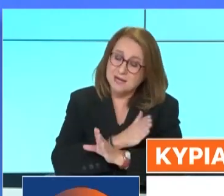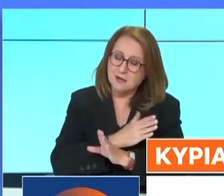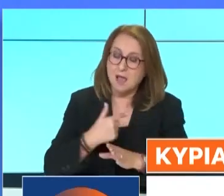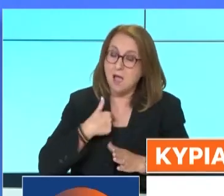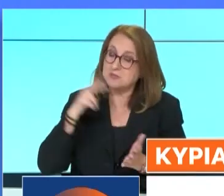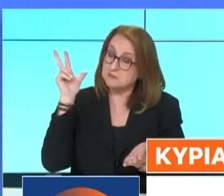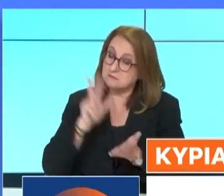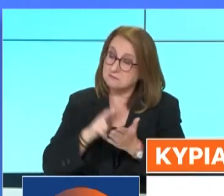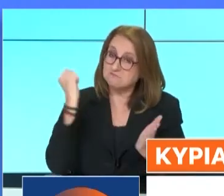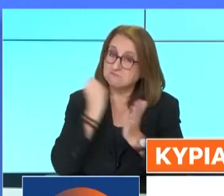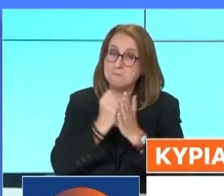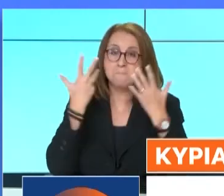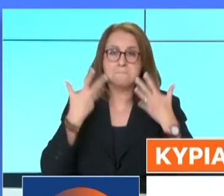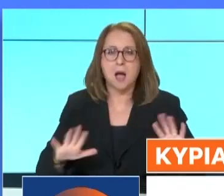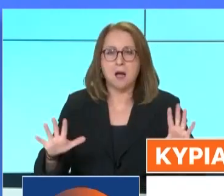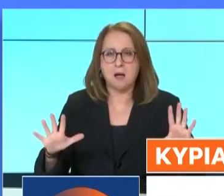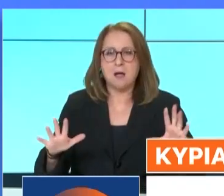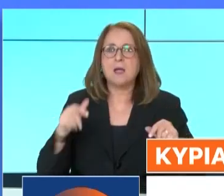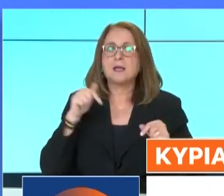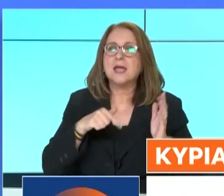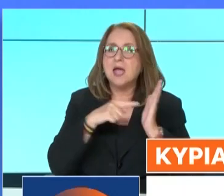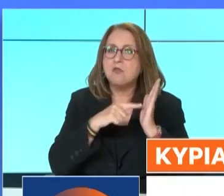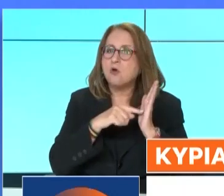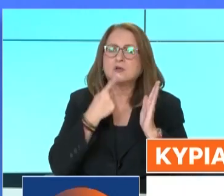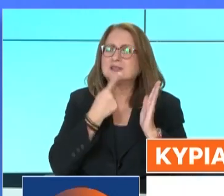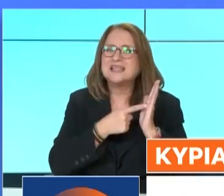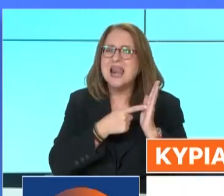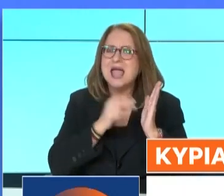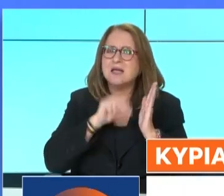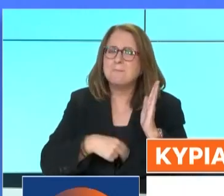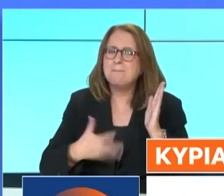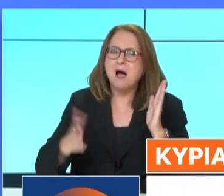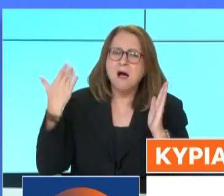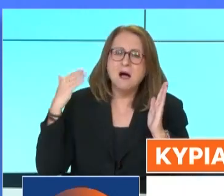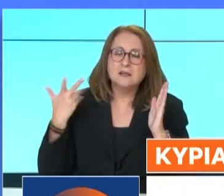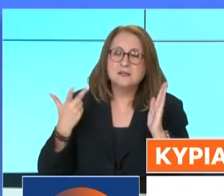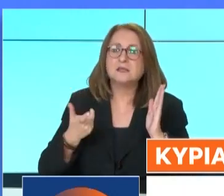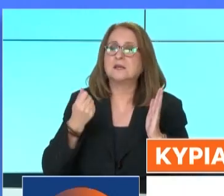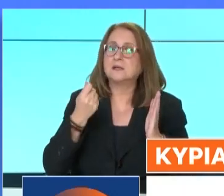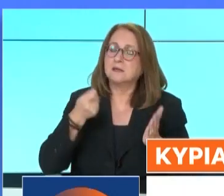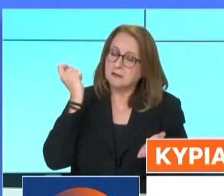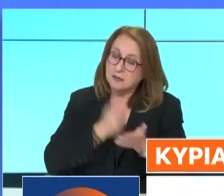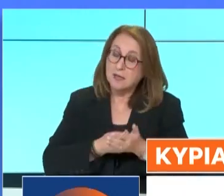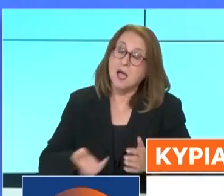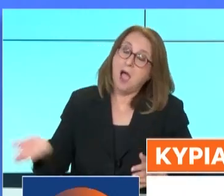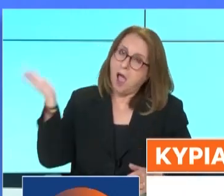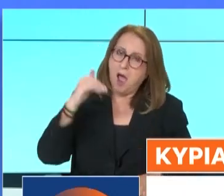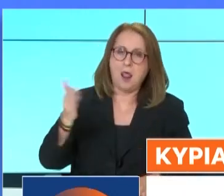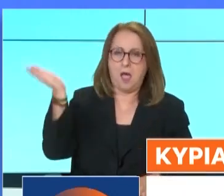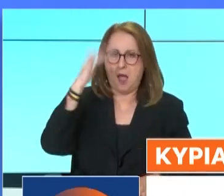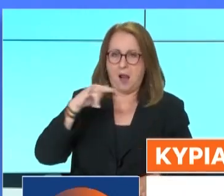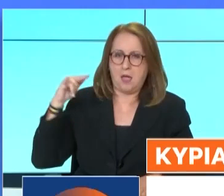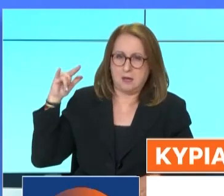τελευταίων ημερών, προβλέπεται μια σημαντικότατη ενίσχυση του στόλου μας με απόκτηση καινούριων